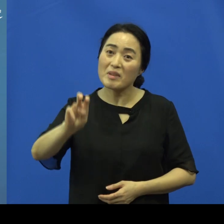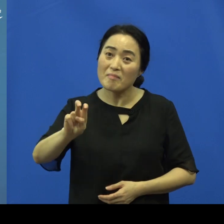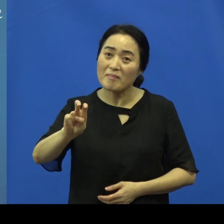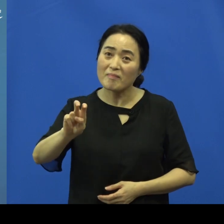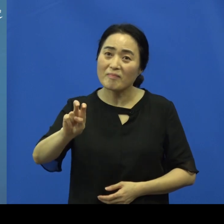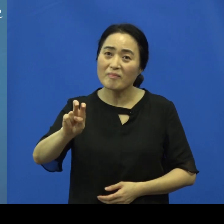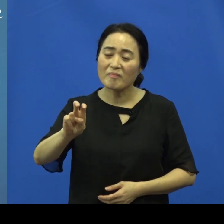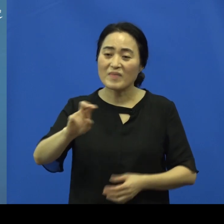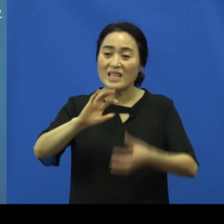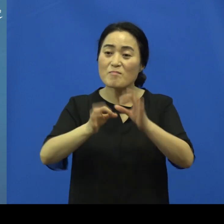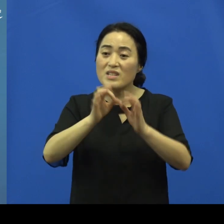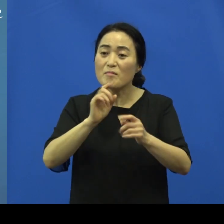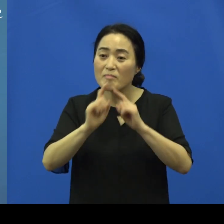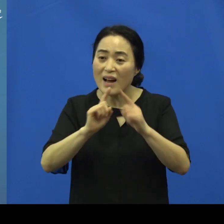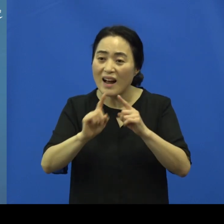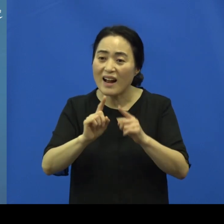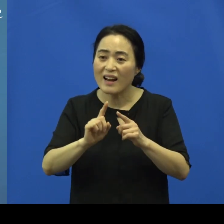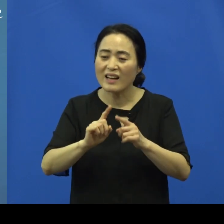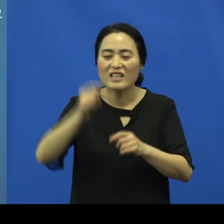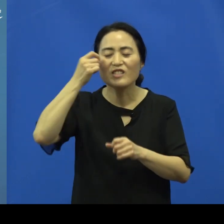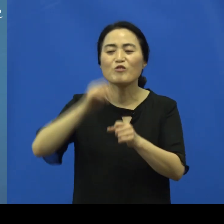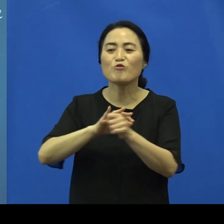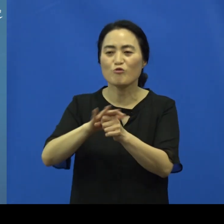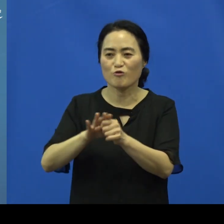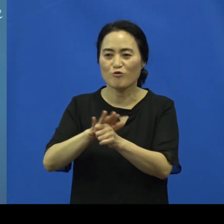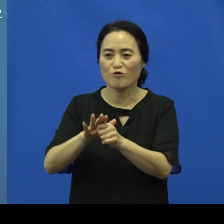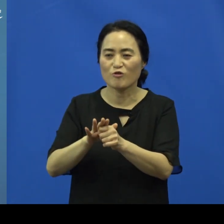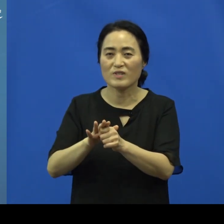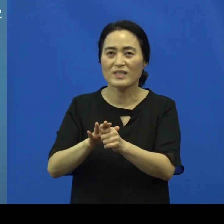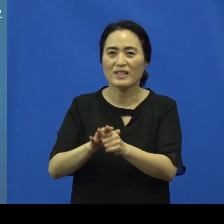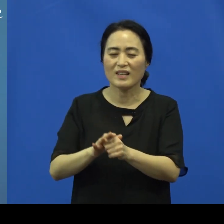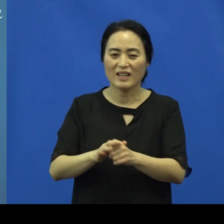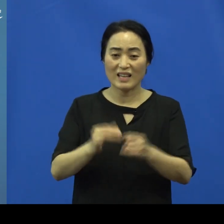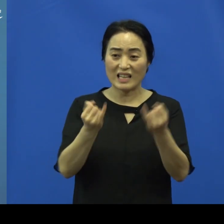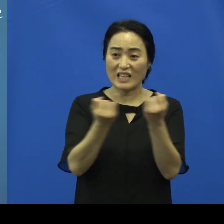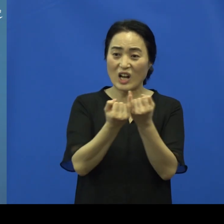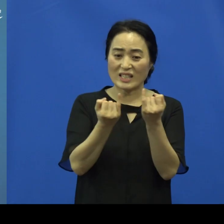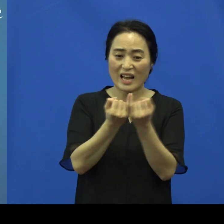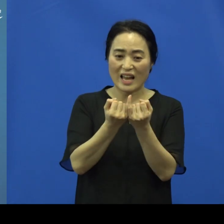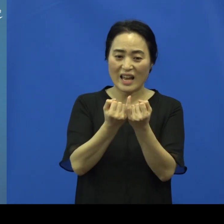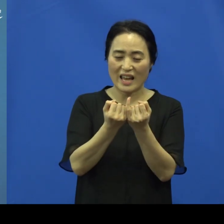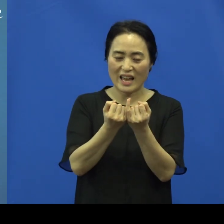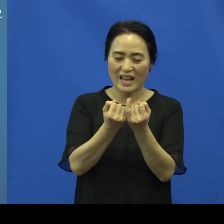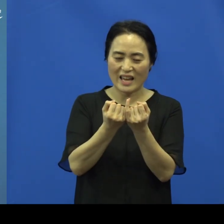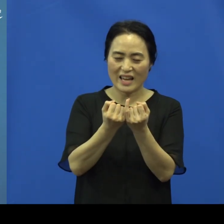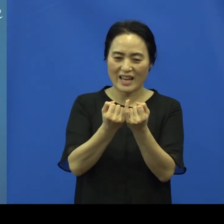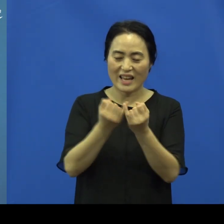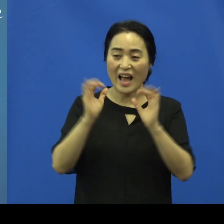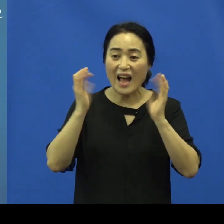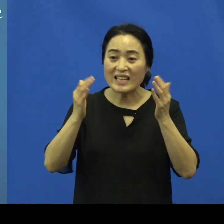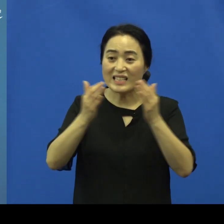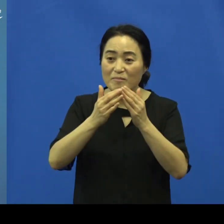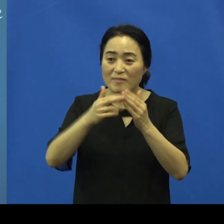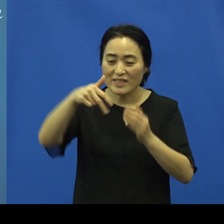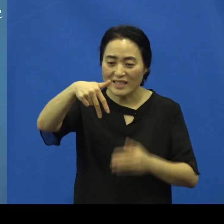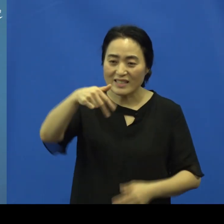이 스프랑크 니조마이라는 단어가 같아요. 이건 뭐냐? 여인의 자궁을 일컫는 말이에요.